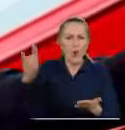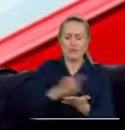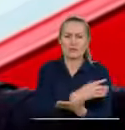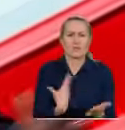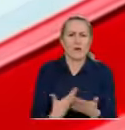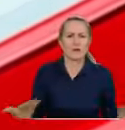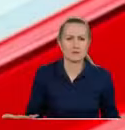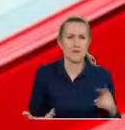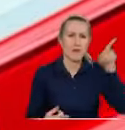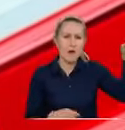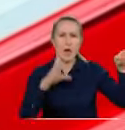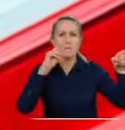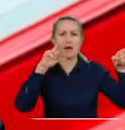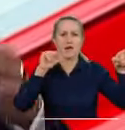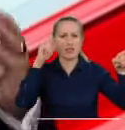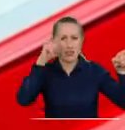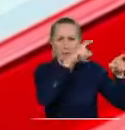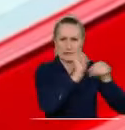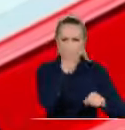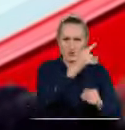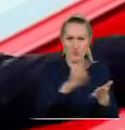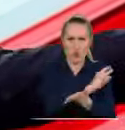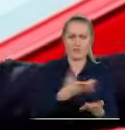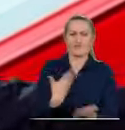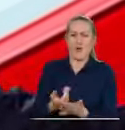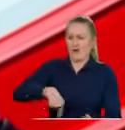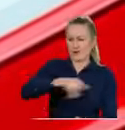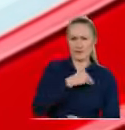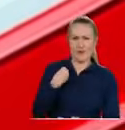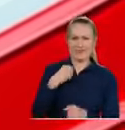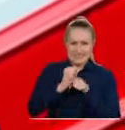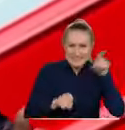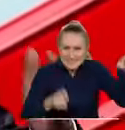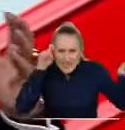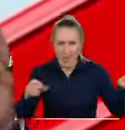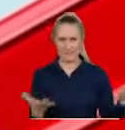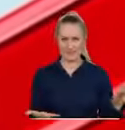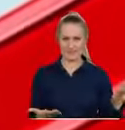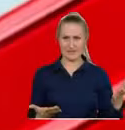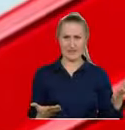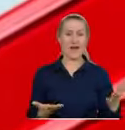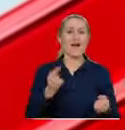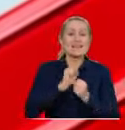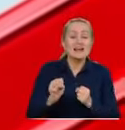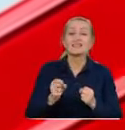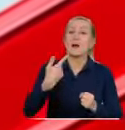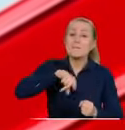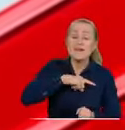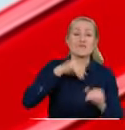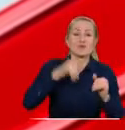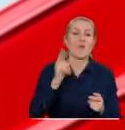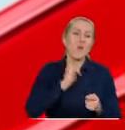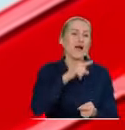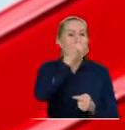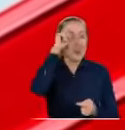Przecież w Berlinie jest lotnisko. Po co nam Polska? Przecież są Niemcy. Niemcy to, umówmy się, dla przebrania Unia